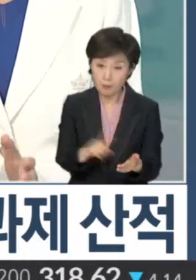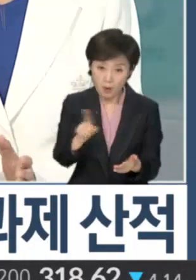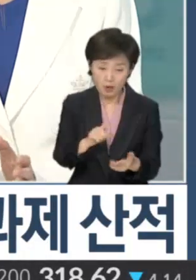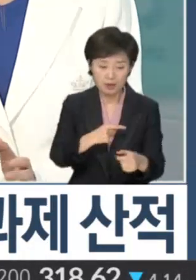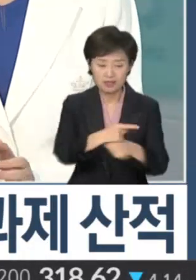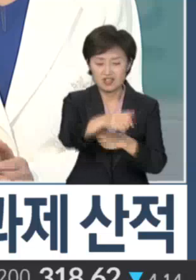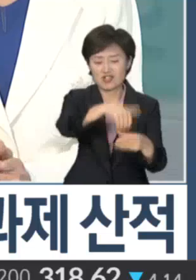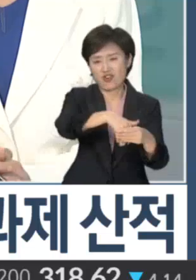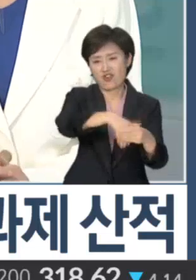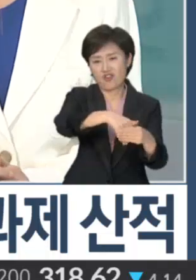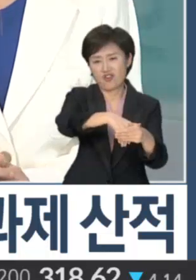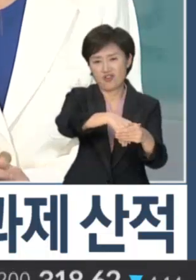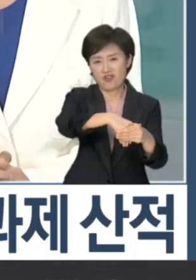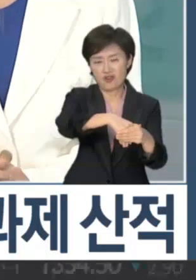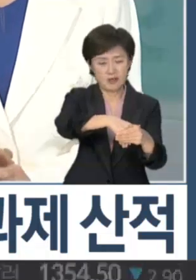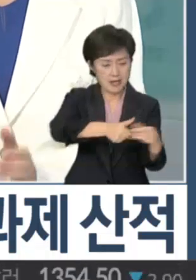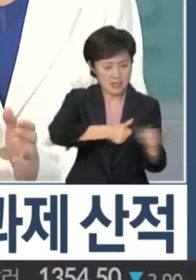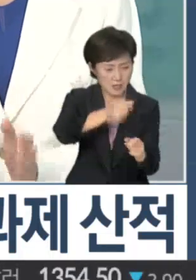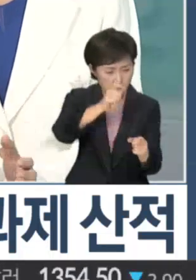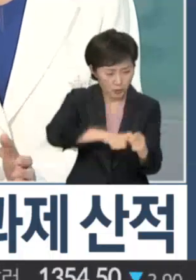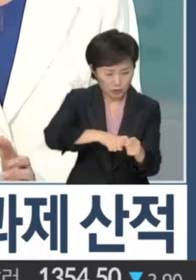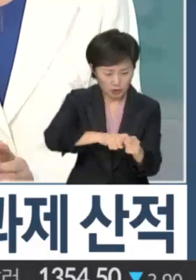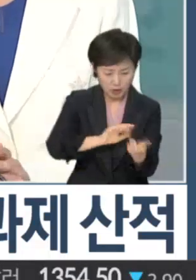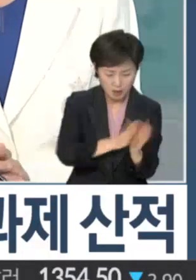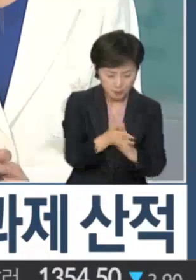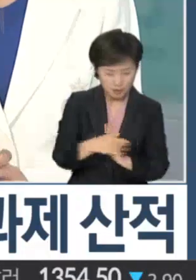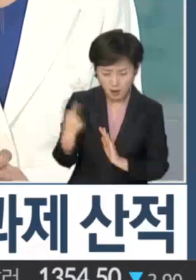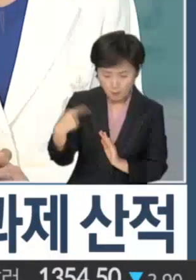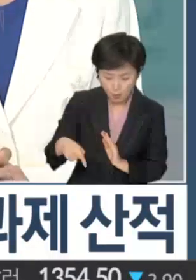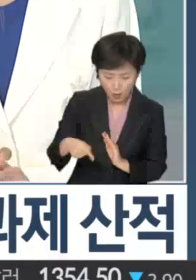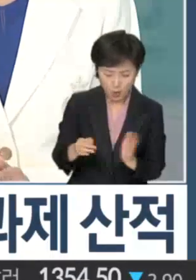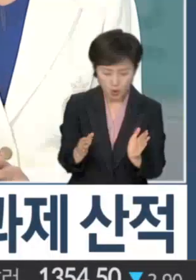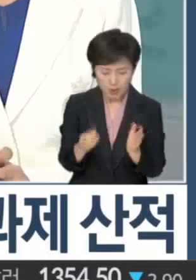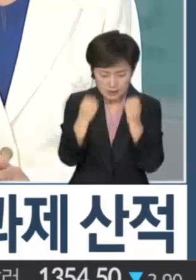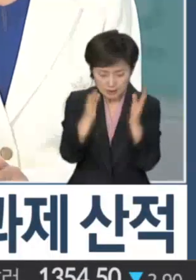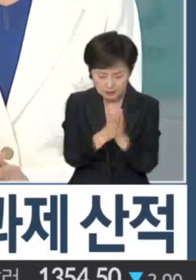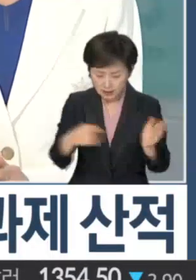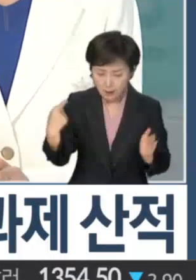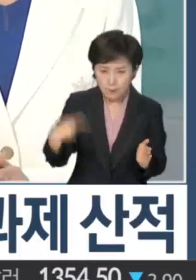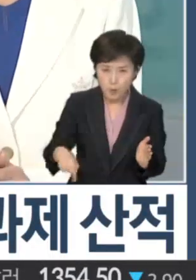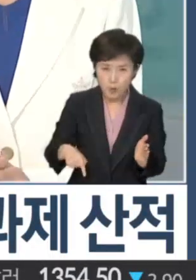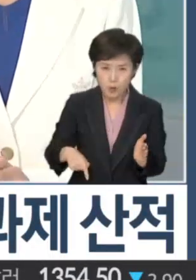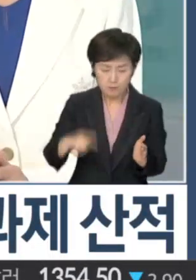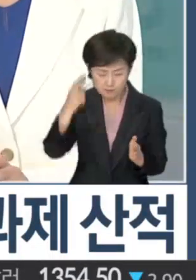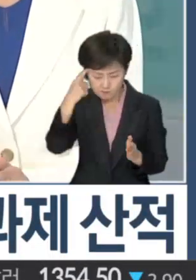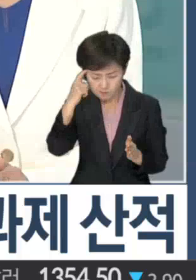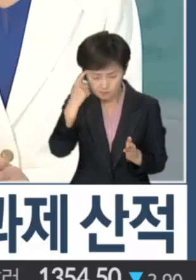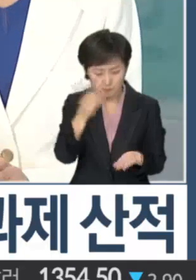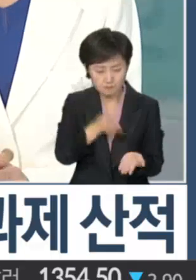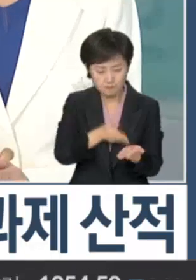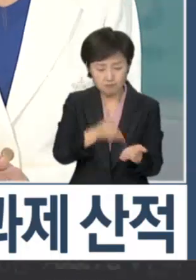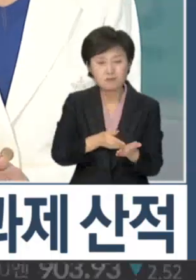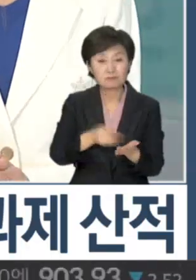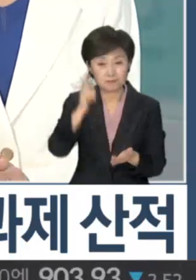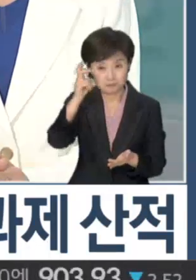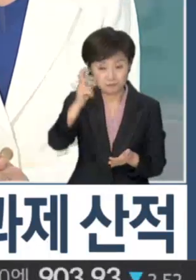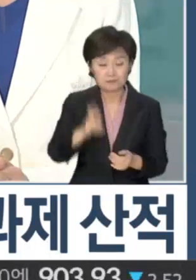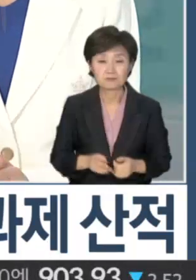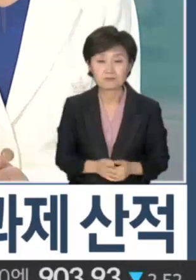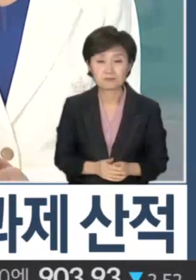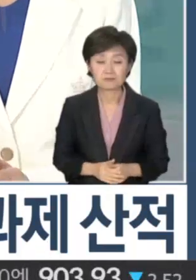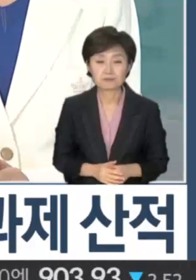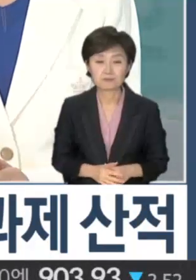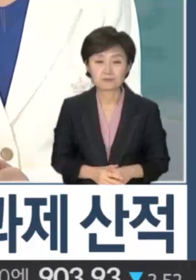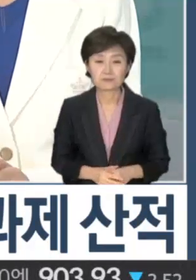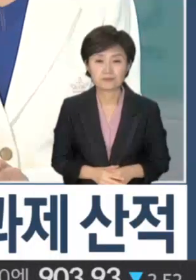또 쇄신을 위해서 무엇을 할 것인가, 어디부터 시작할 것인가 여기에 더 메시지를 주목해서 보셔야 될 거라고 생각합니다.